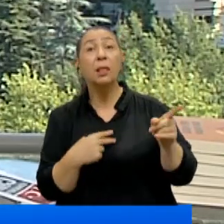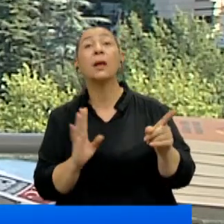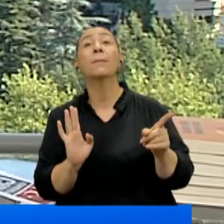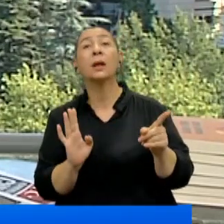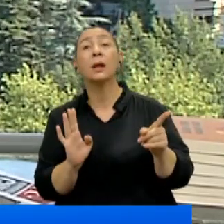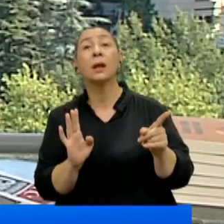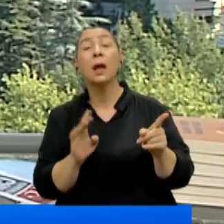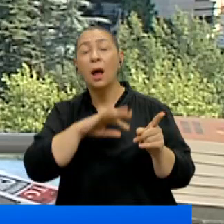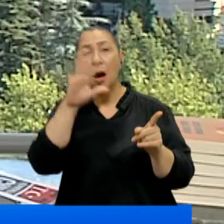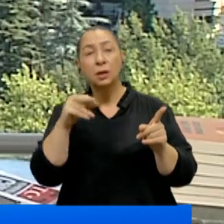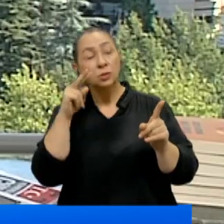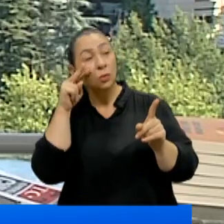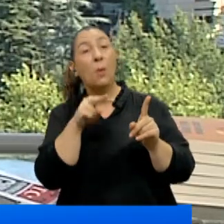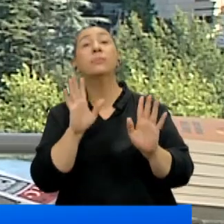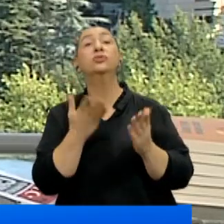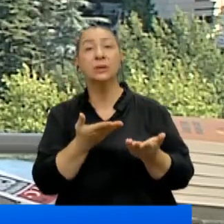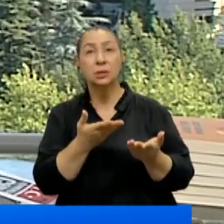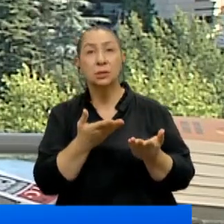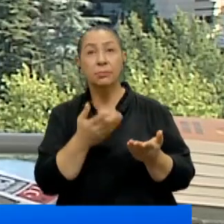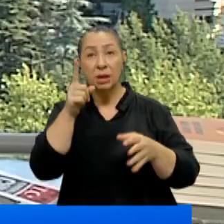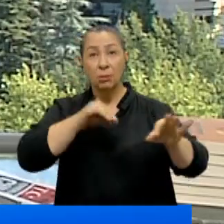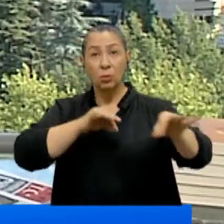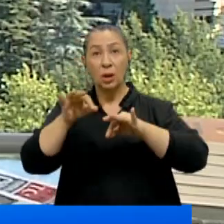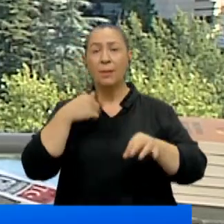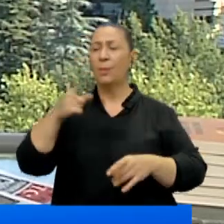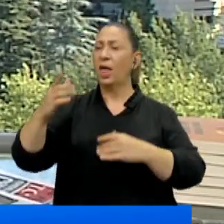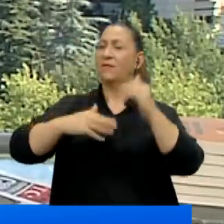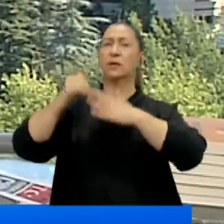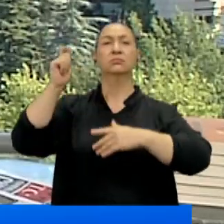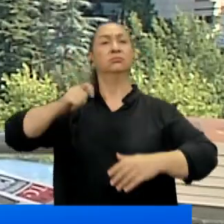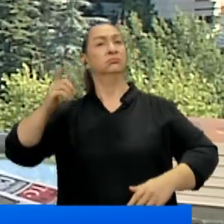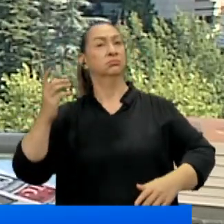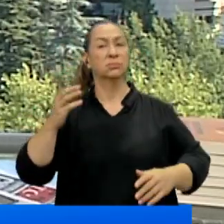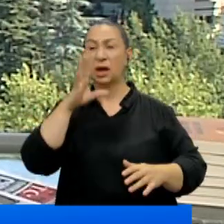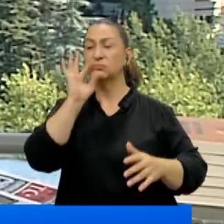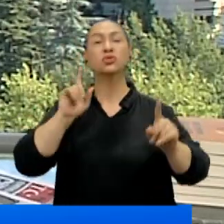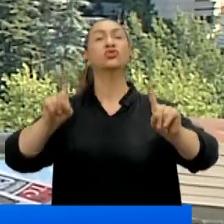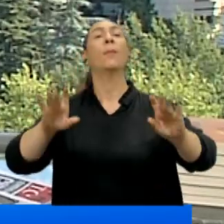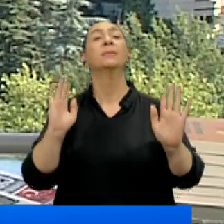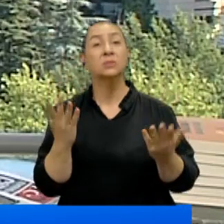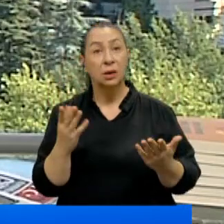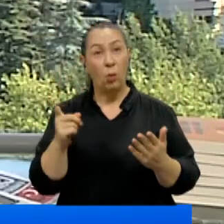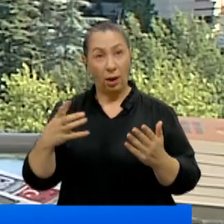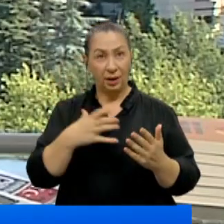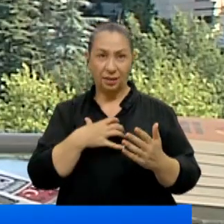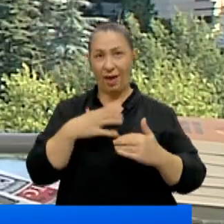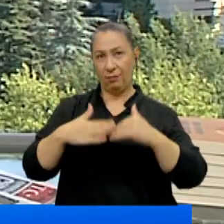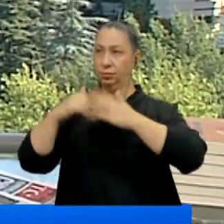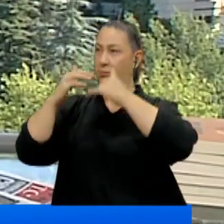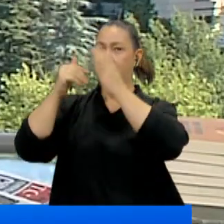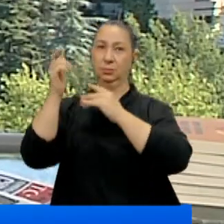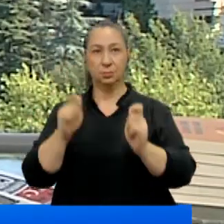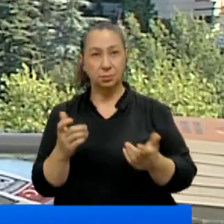mi? Herkesin gözü önünde olmamış mı bu? Yani bir müteahhit gelmiş, ben buraya ev yapacağım. Kimseye sormamış mı? O ev orada kendiliğinden mi